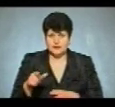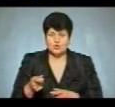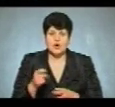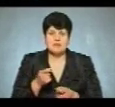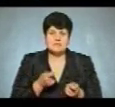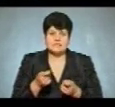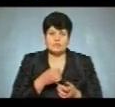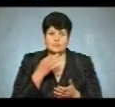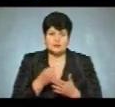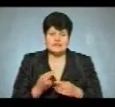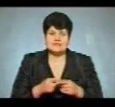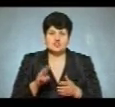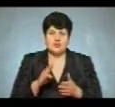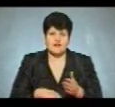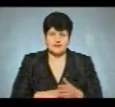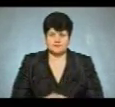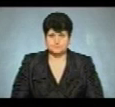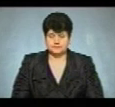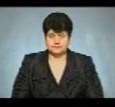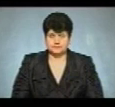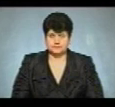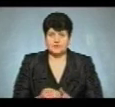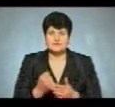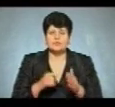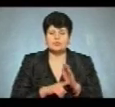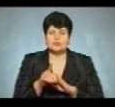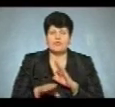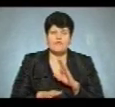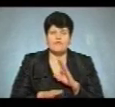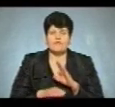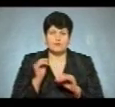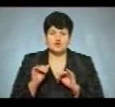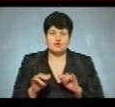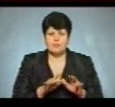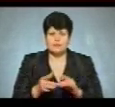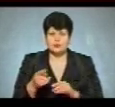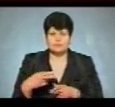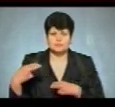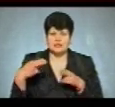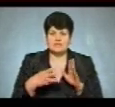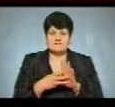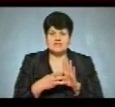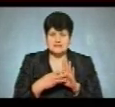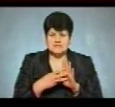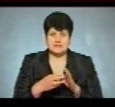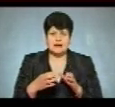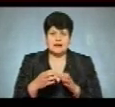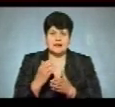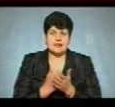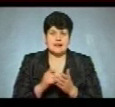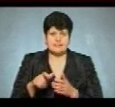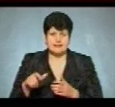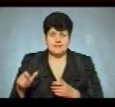адміністративної відповідальності, це штрафи. Від початку виборчої кампанії Тернопільщину відвідали 8 кандидатів на пост президента